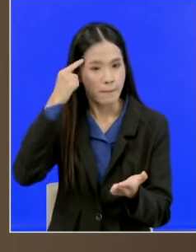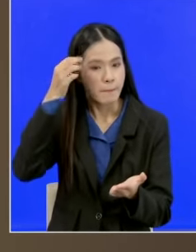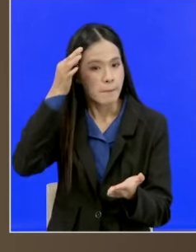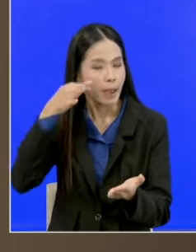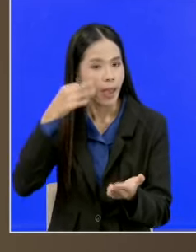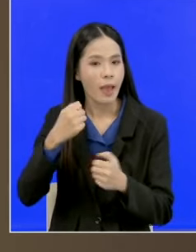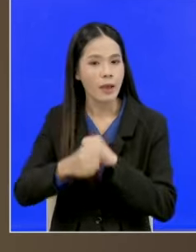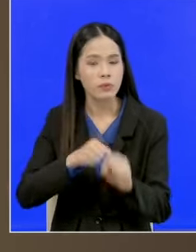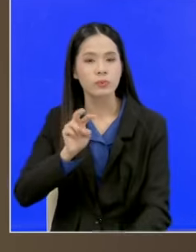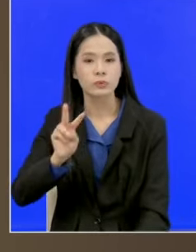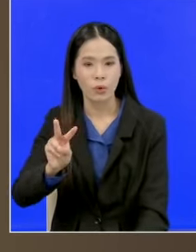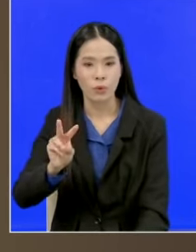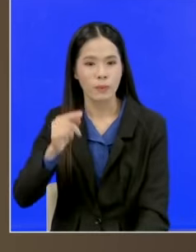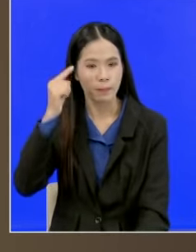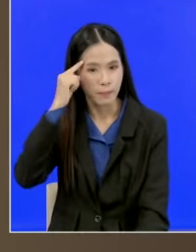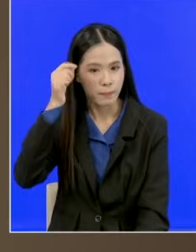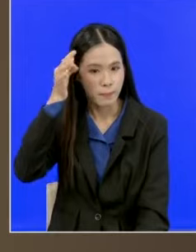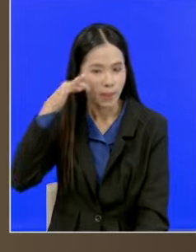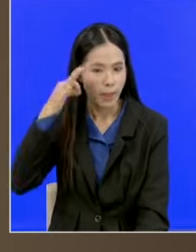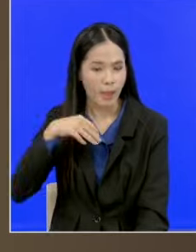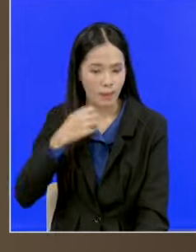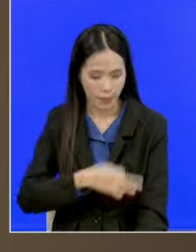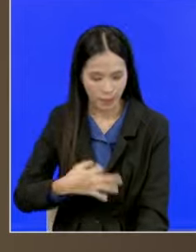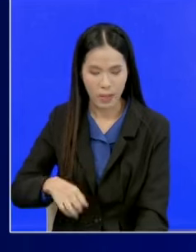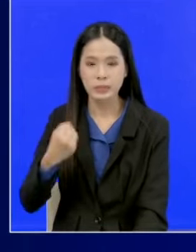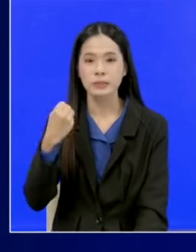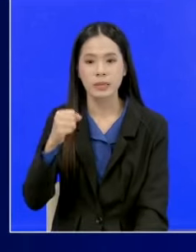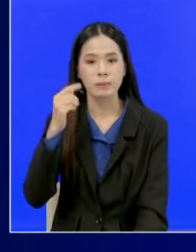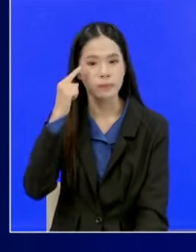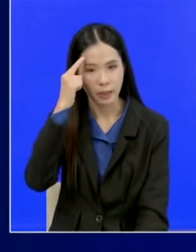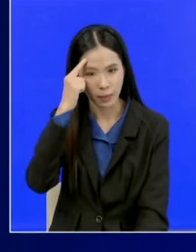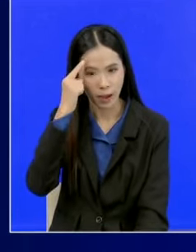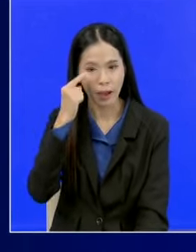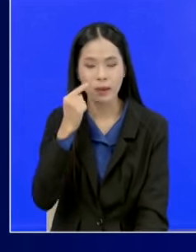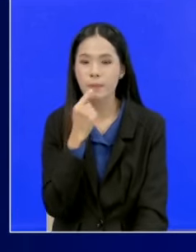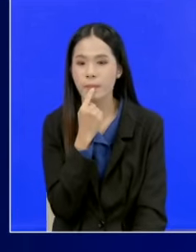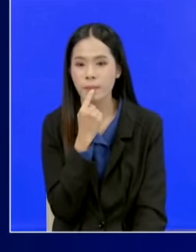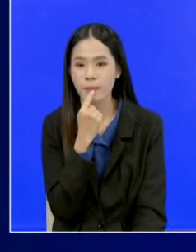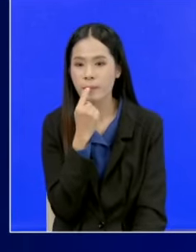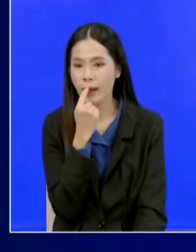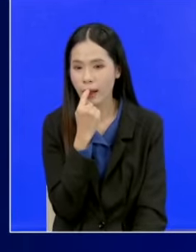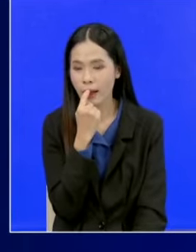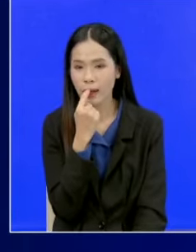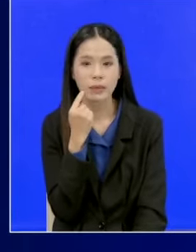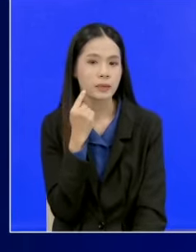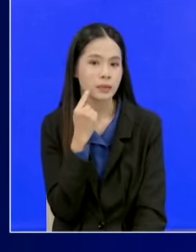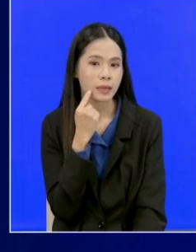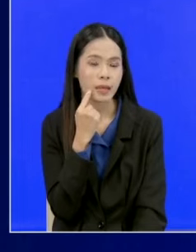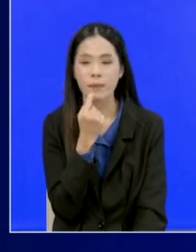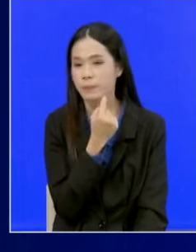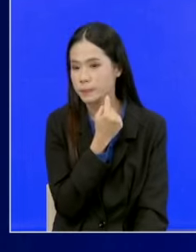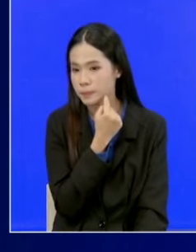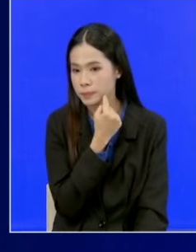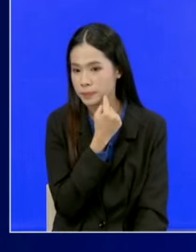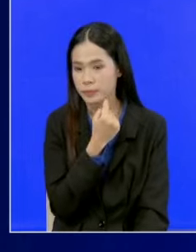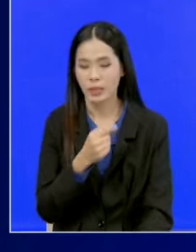อง2ขวบรายนี้ทั่วตัวนะ10จุดมีทั้งหน้าผากริมฝีปากบนแก้มซ้ายแก้มขวาห